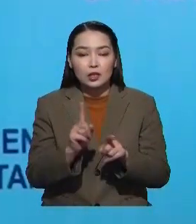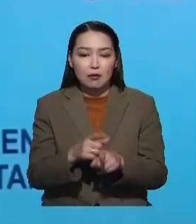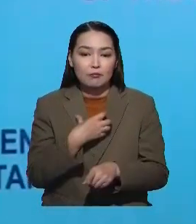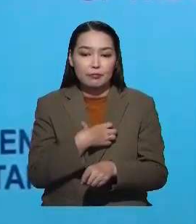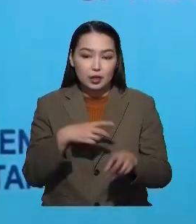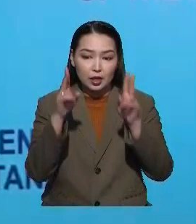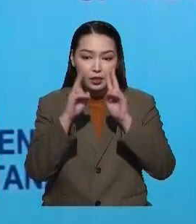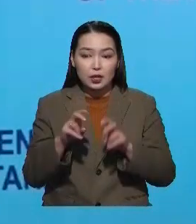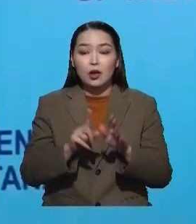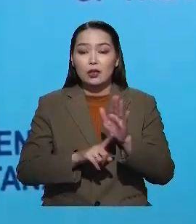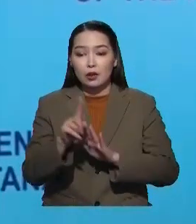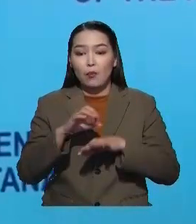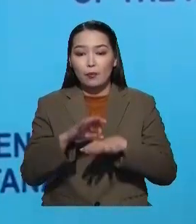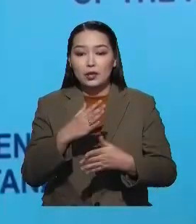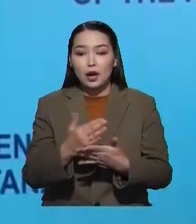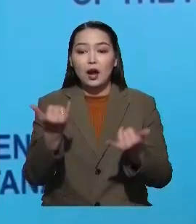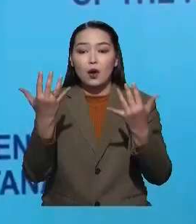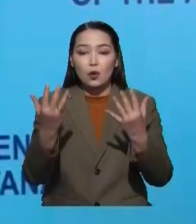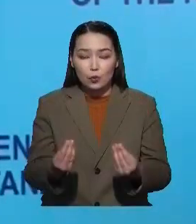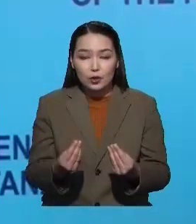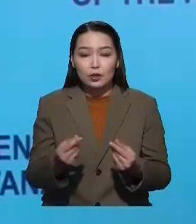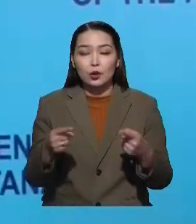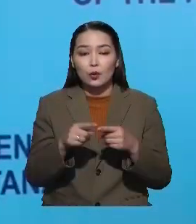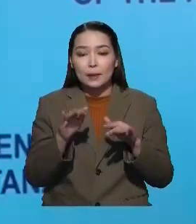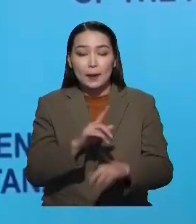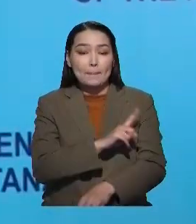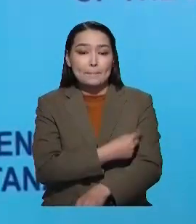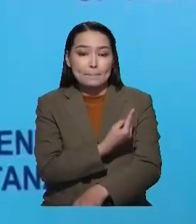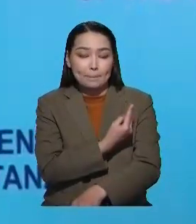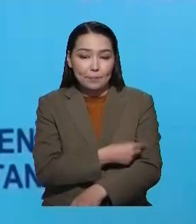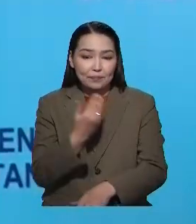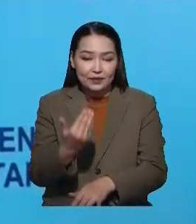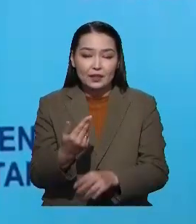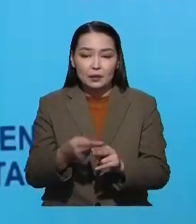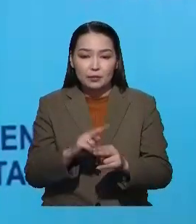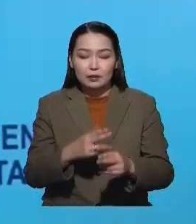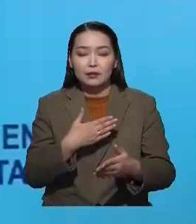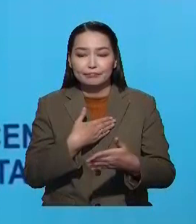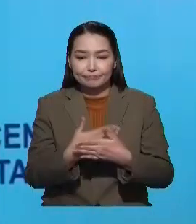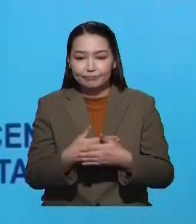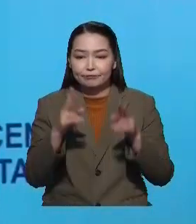әрекеттері жүргізілуде. Қазіргі уақытта 3 медициналық мекемеге қатысты кешенді сараптама